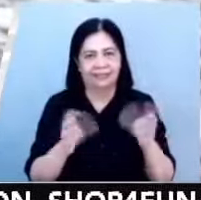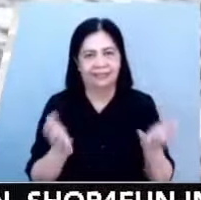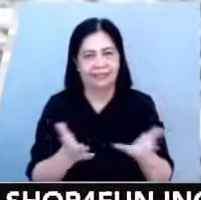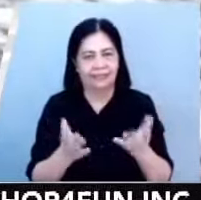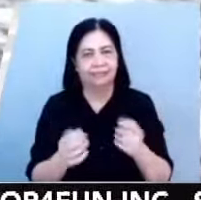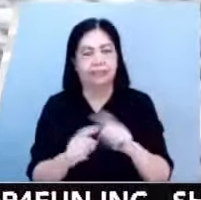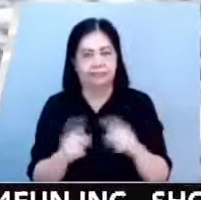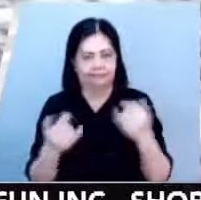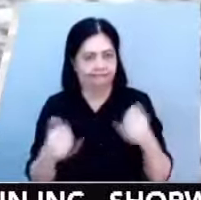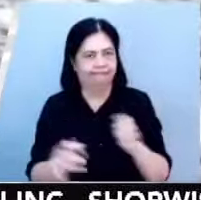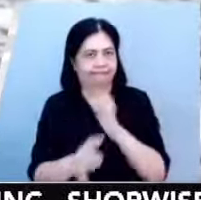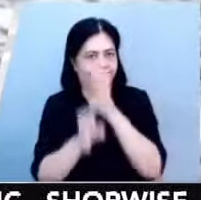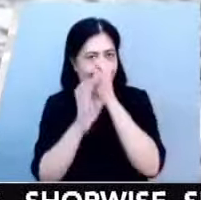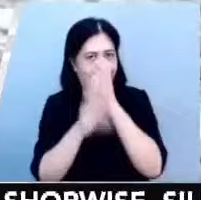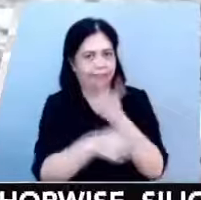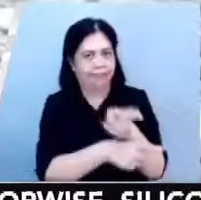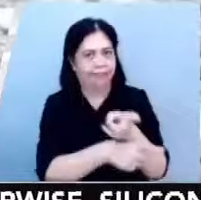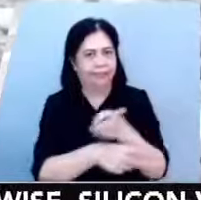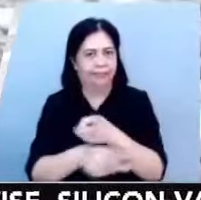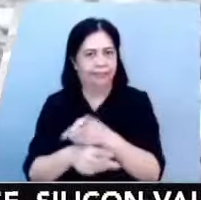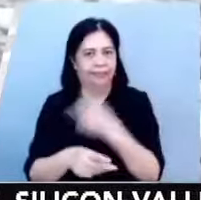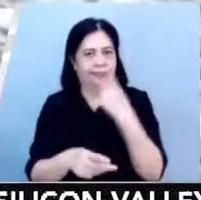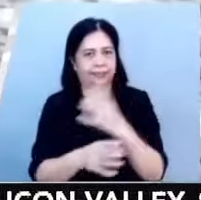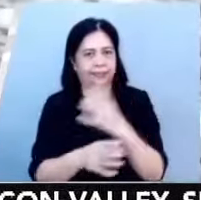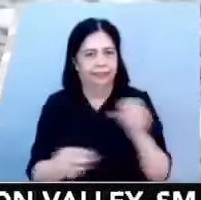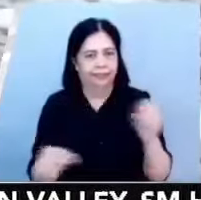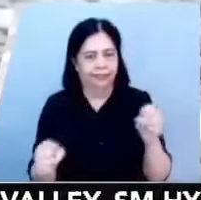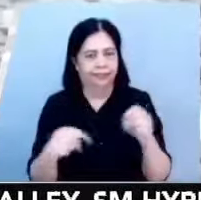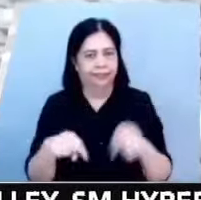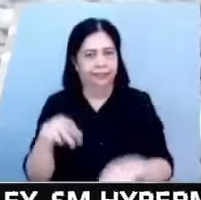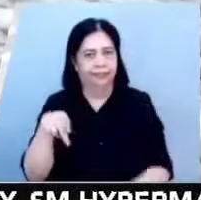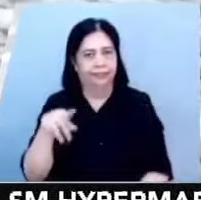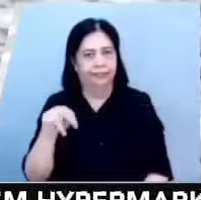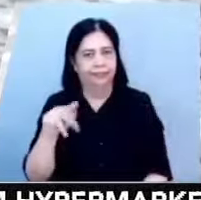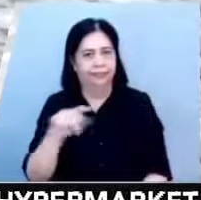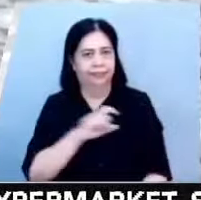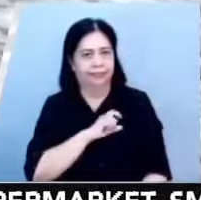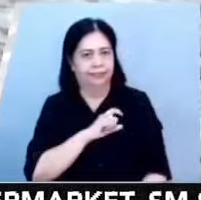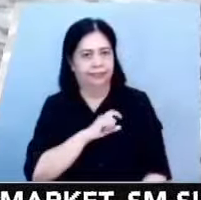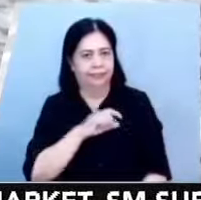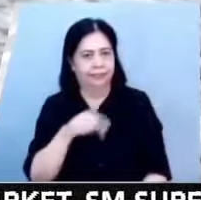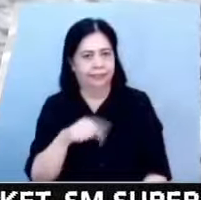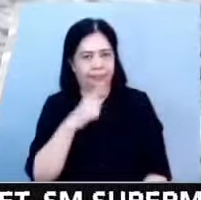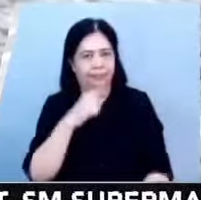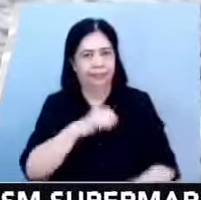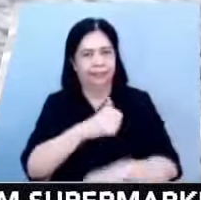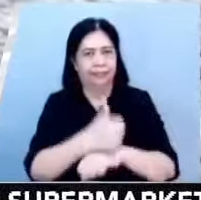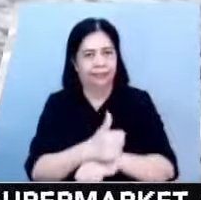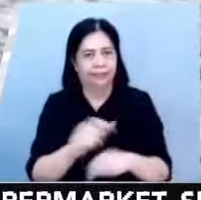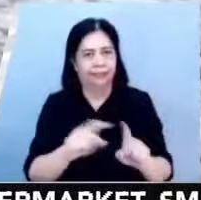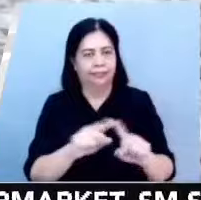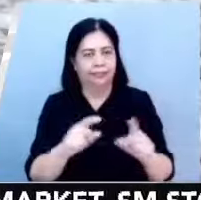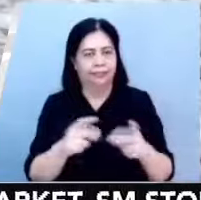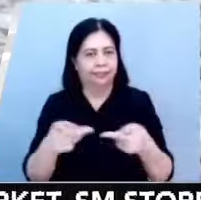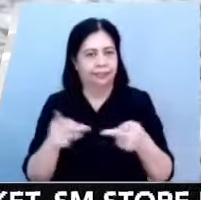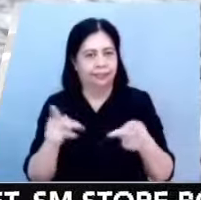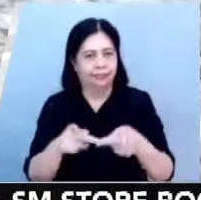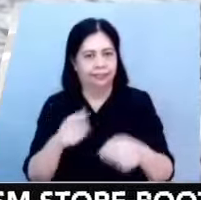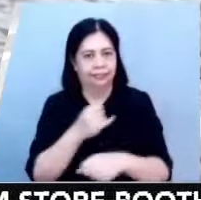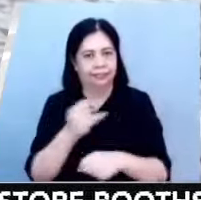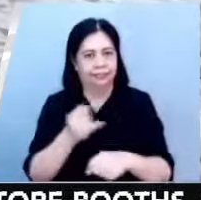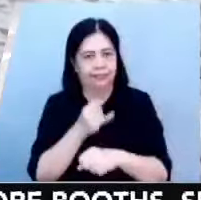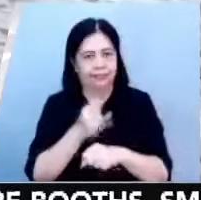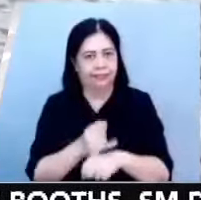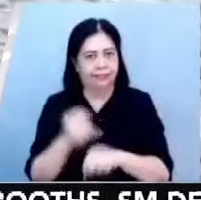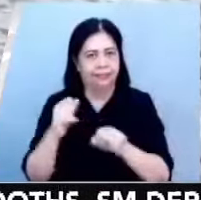ang pagbabantay sa seguridad ng PNP personnel na nakadeploy sa iba't ibang bahagi ng isla. Yan ang latest